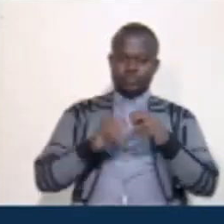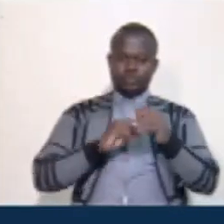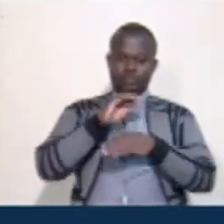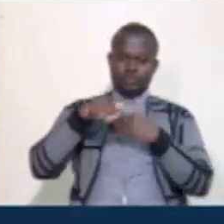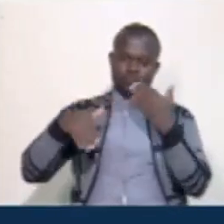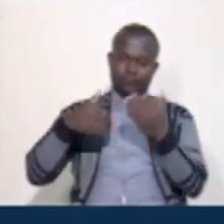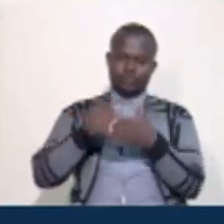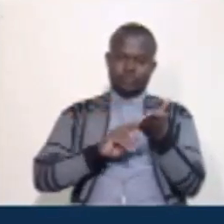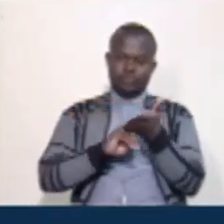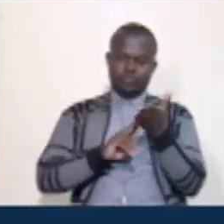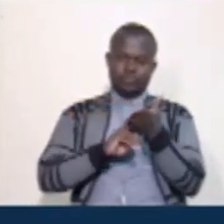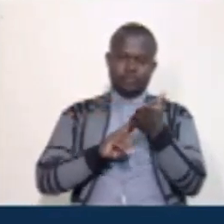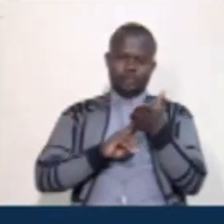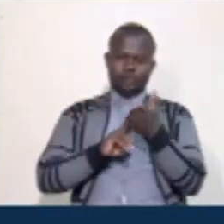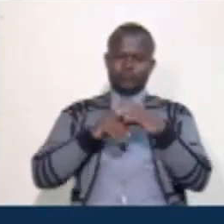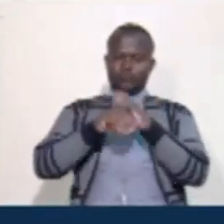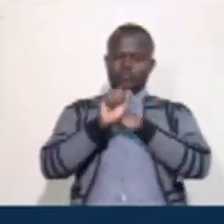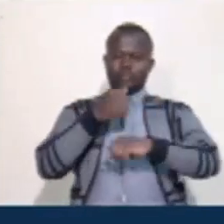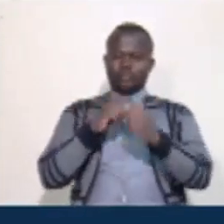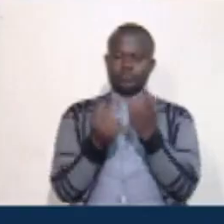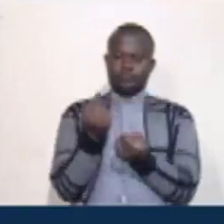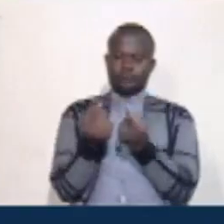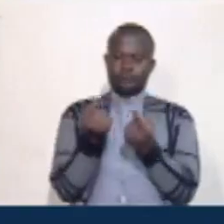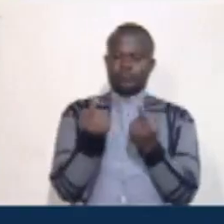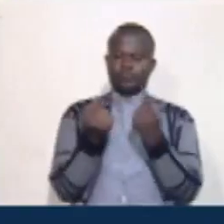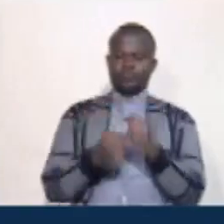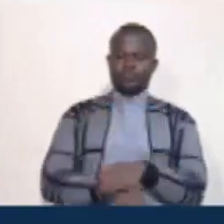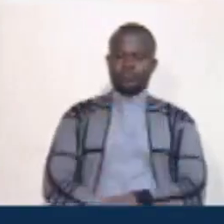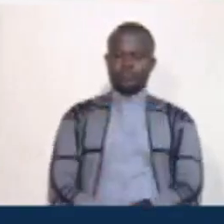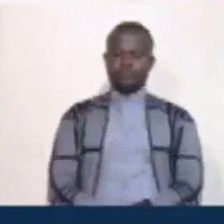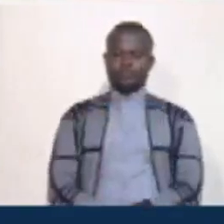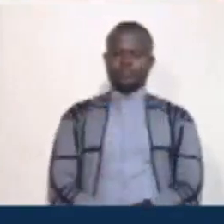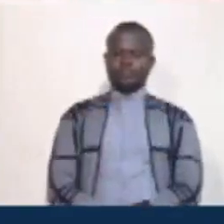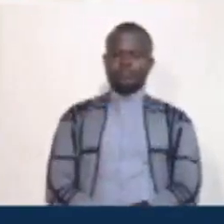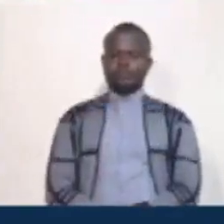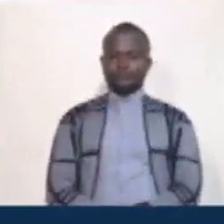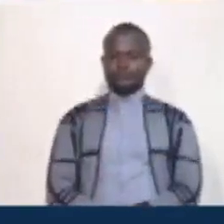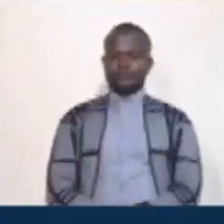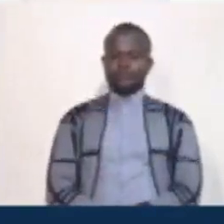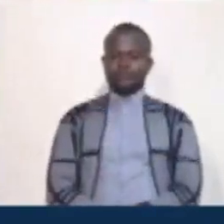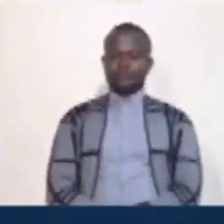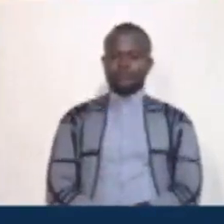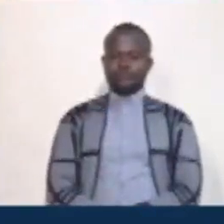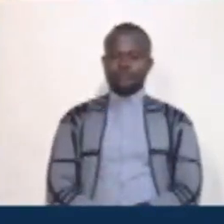yose izakoreshwa mu ngo imirimo yo guteka. Afrodis Muhire, Televiziyo y'u Rwanda, i Karongi.